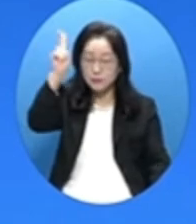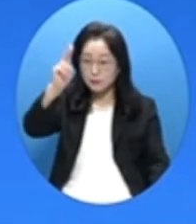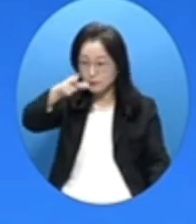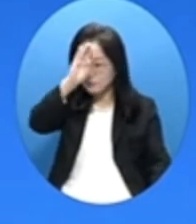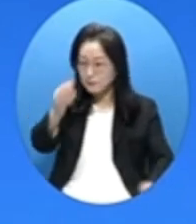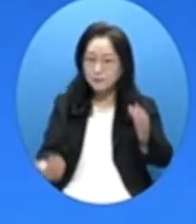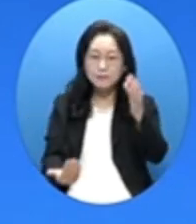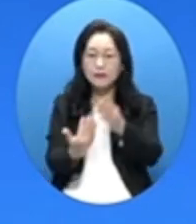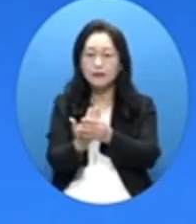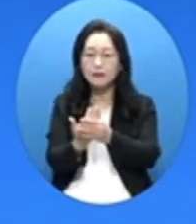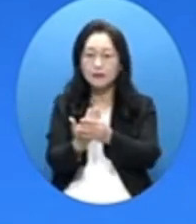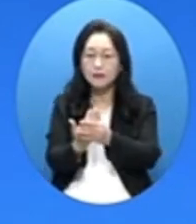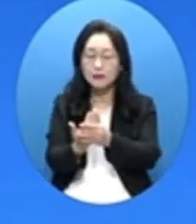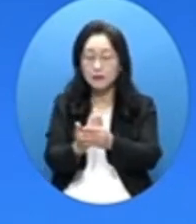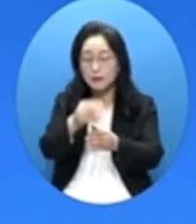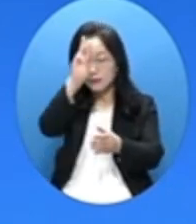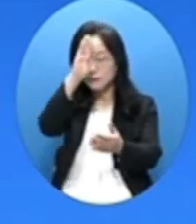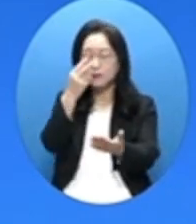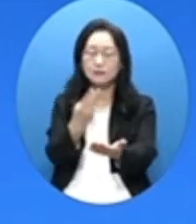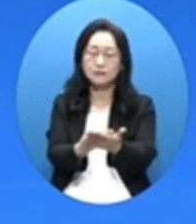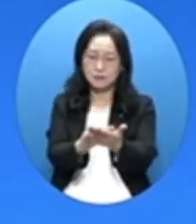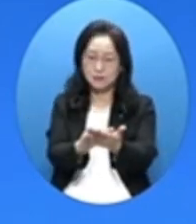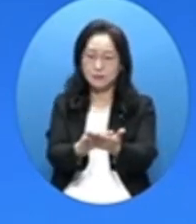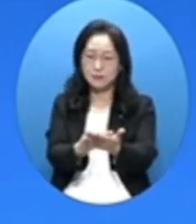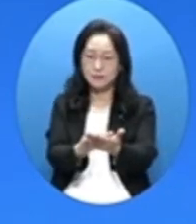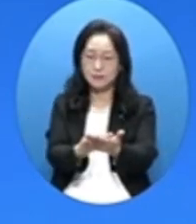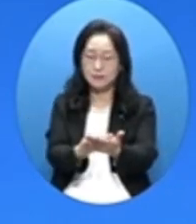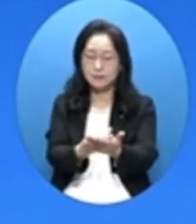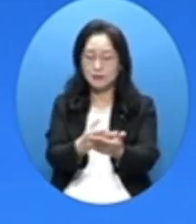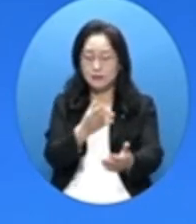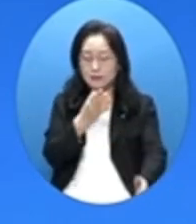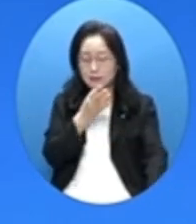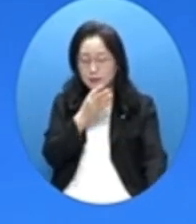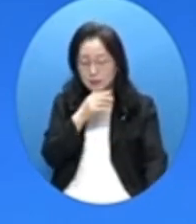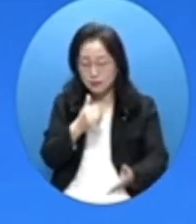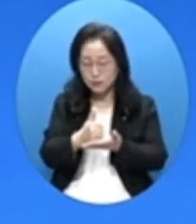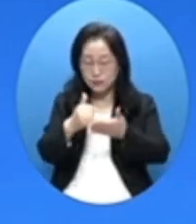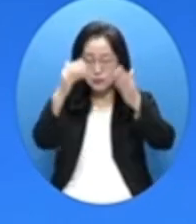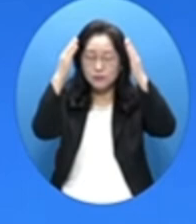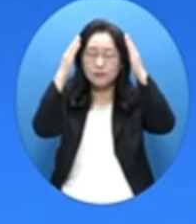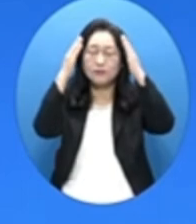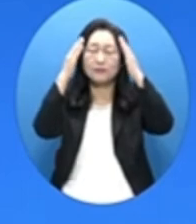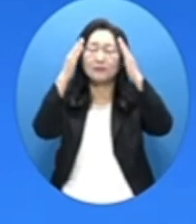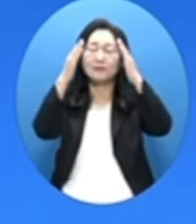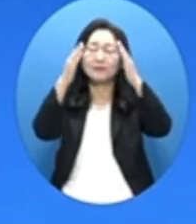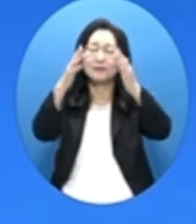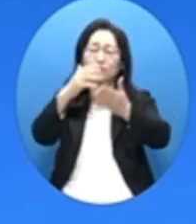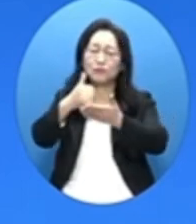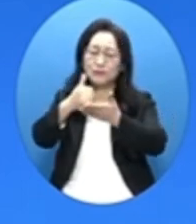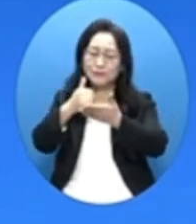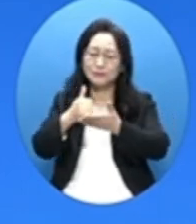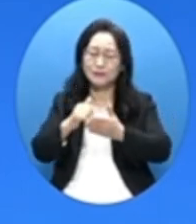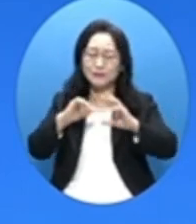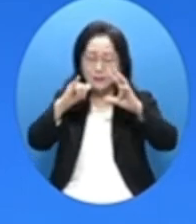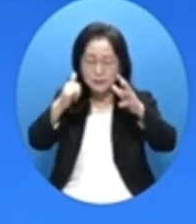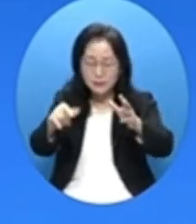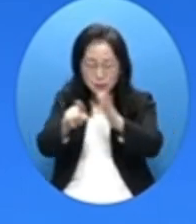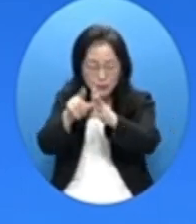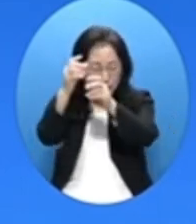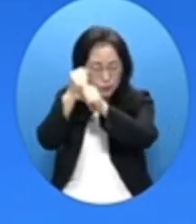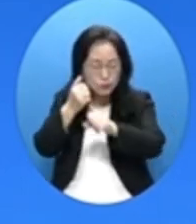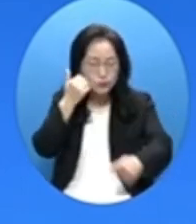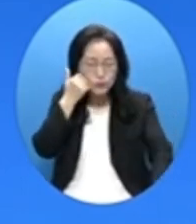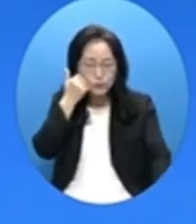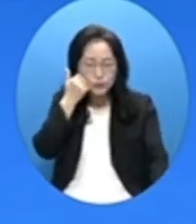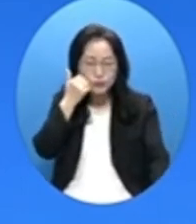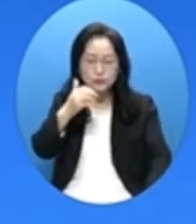질병에 찾아와서 병사에 누워 있기도 합니다 그때 우리는 주님을 바라봐야 합니다 주님 내가 이상 믿고 의자가 바라보고